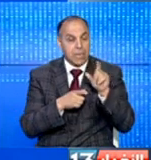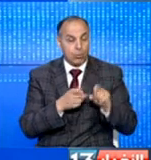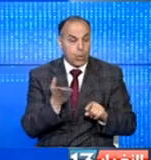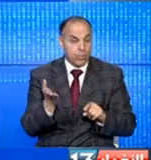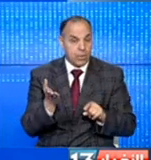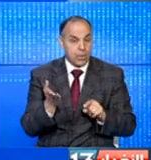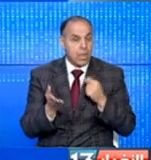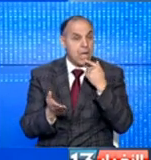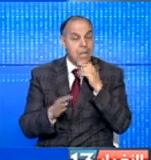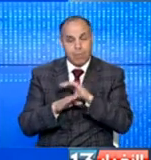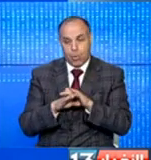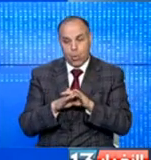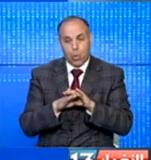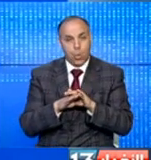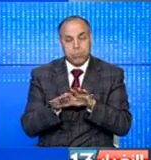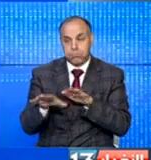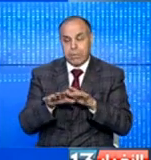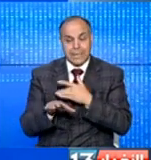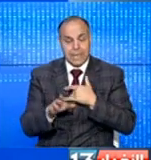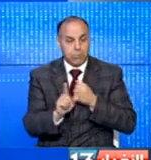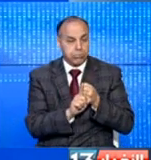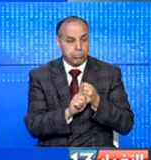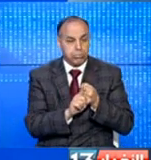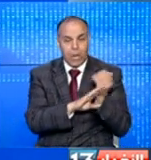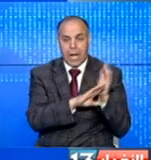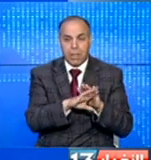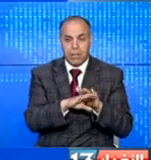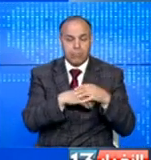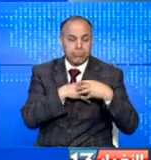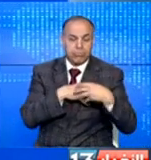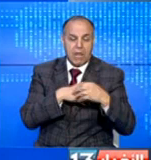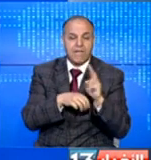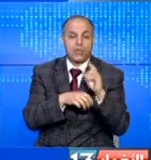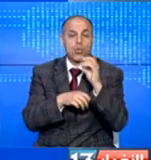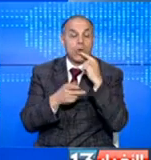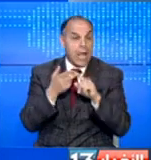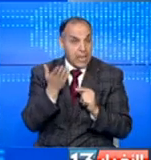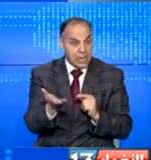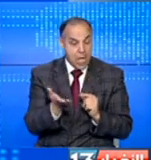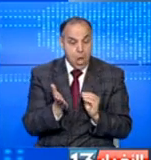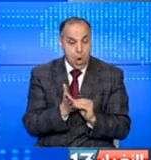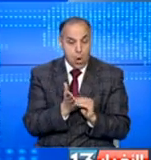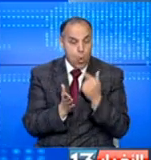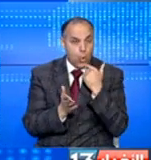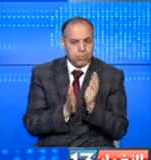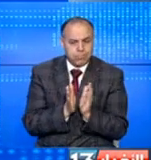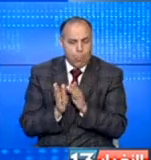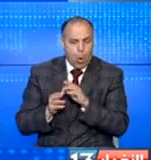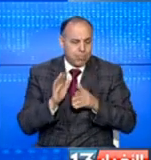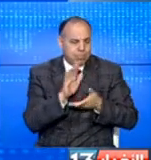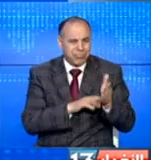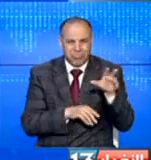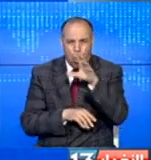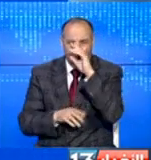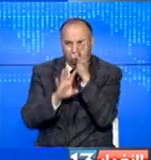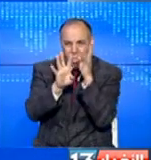والجهوية فيما يتعلق بالإجراءات الصحية والوقاية من عدوى فيروس كورونا، إضافة إلى تجنب الخروج إلى